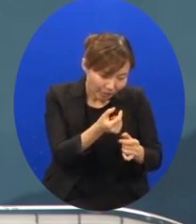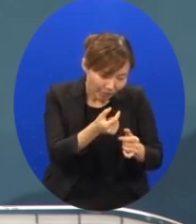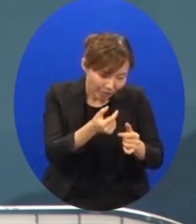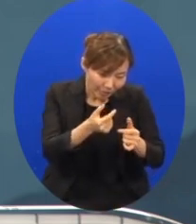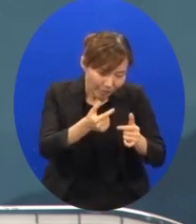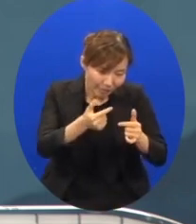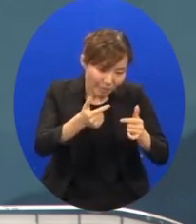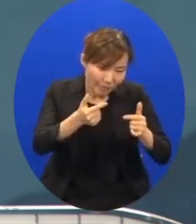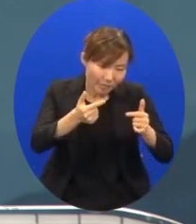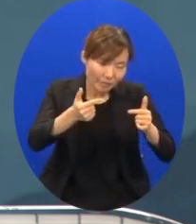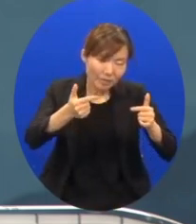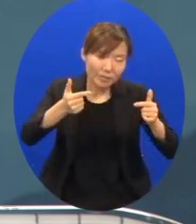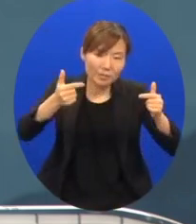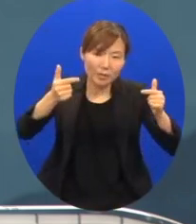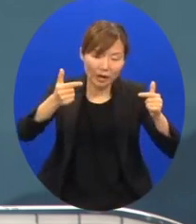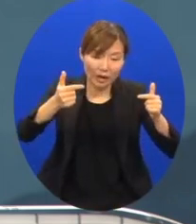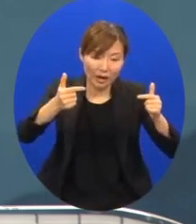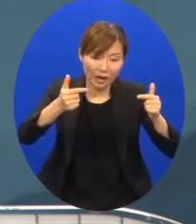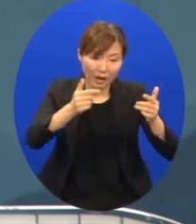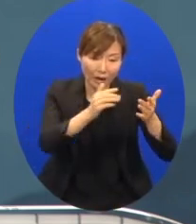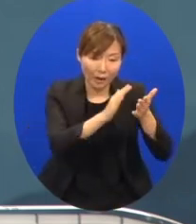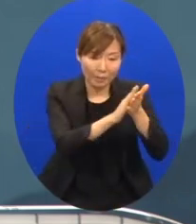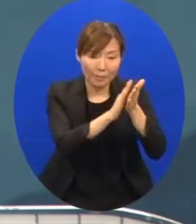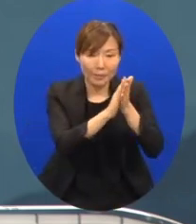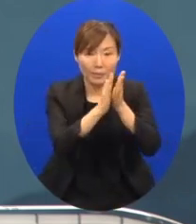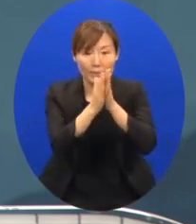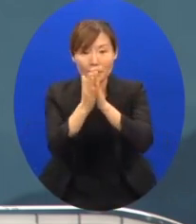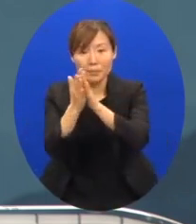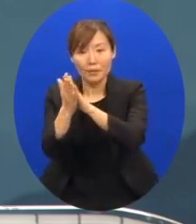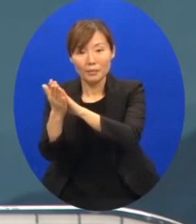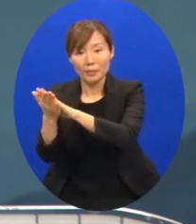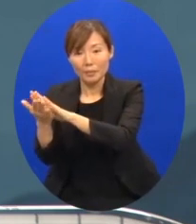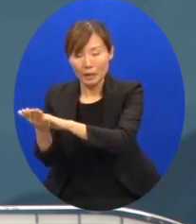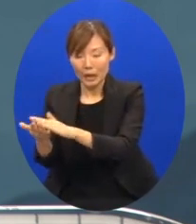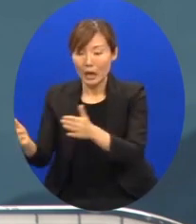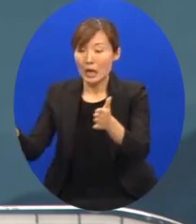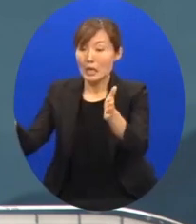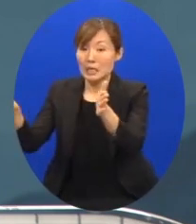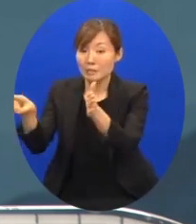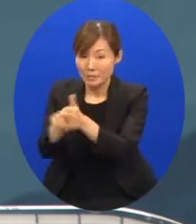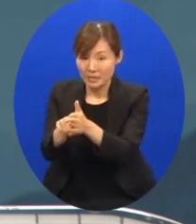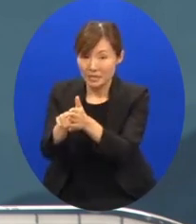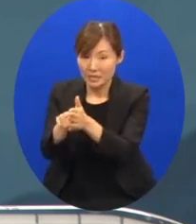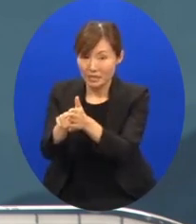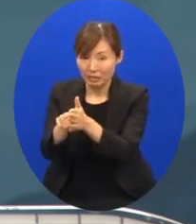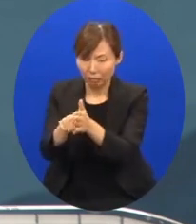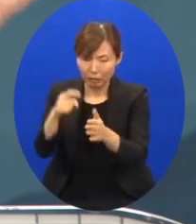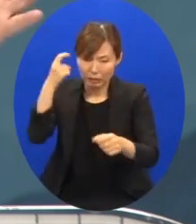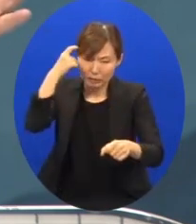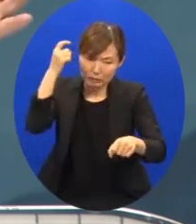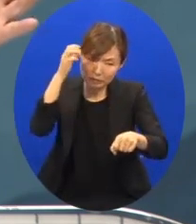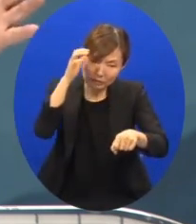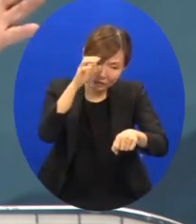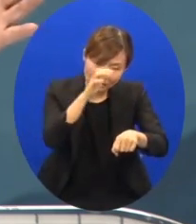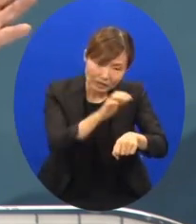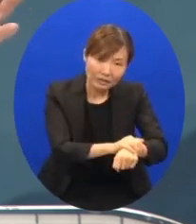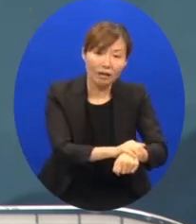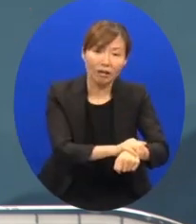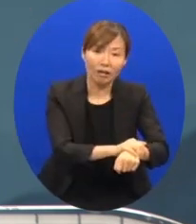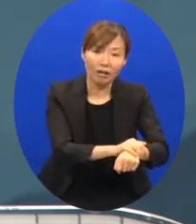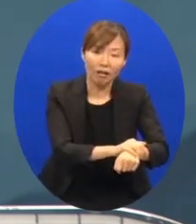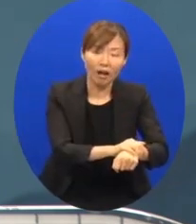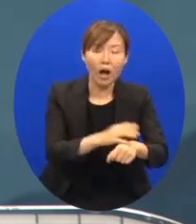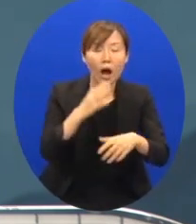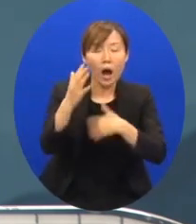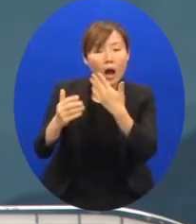졌다고 사람은 그래서 사람이 되었다고 믿는 시 됩니다 그게 세상의 gm 하나님의 창조를 믿지 않으니까